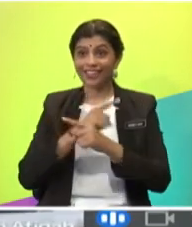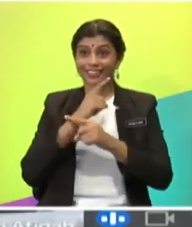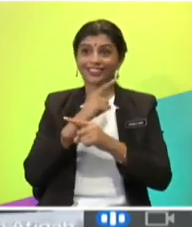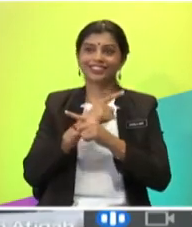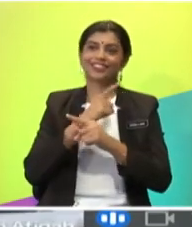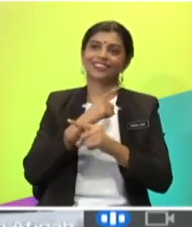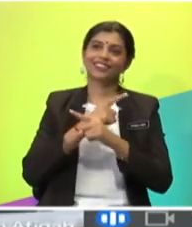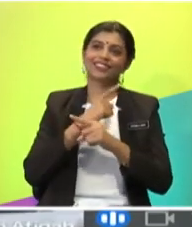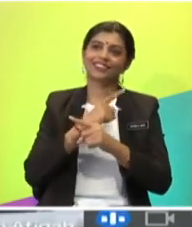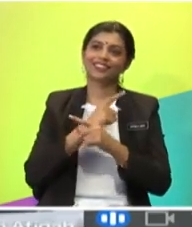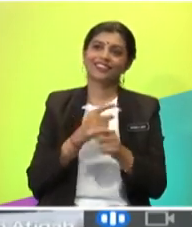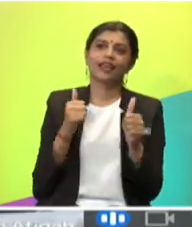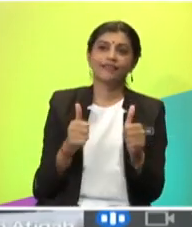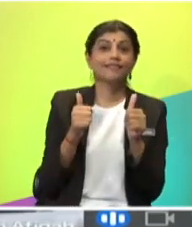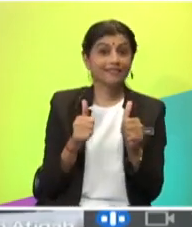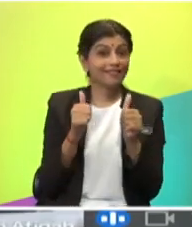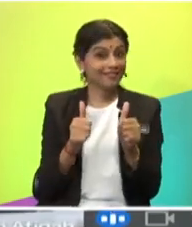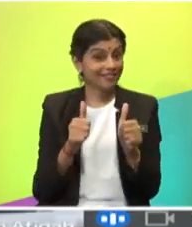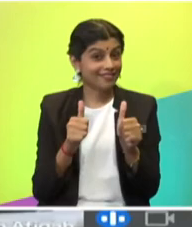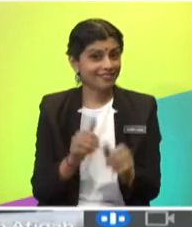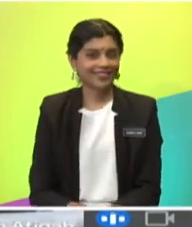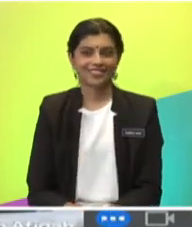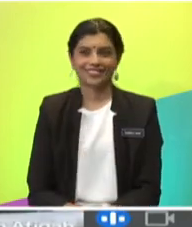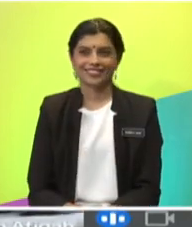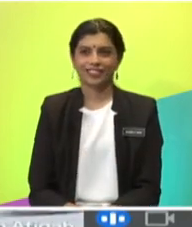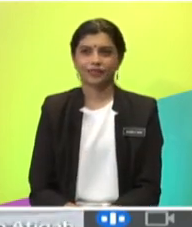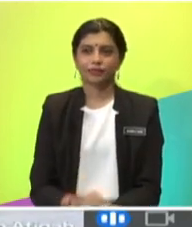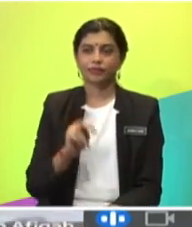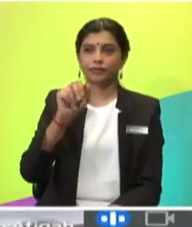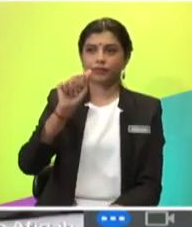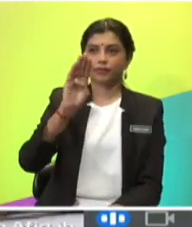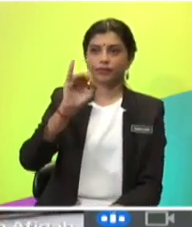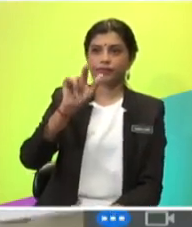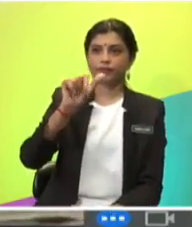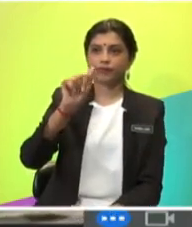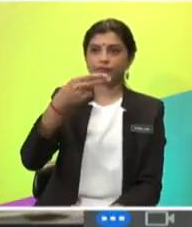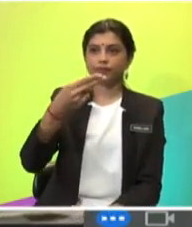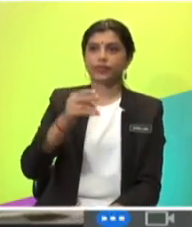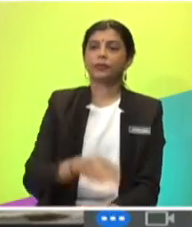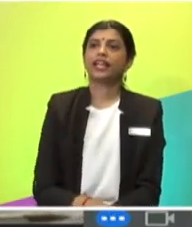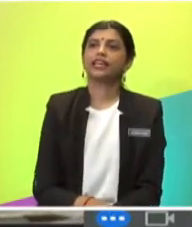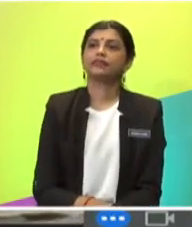5,200. Oh, 5,200. Okey, betul. Betul. Okey, seterusnya Nabila. Okey.